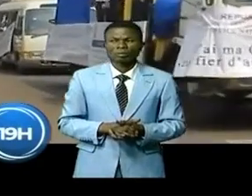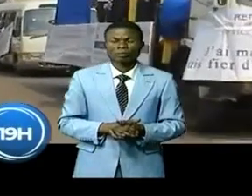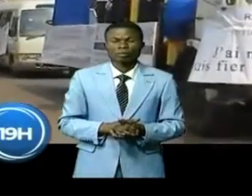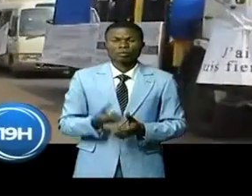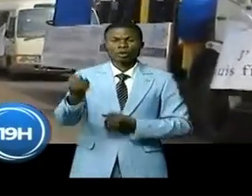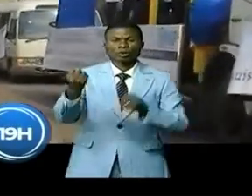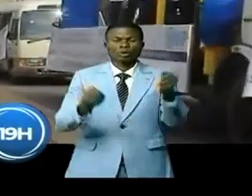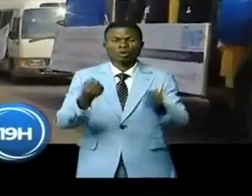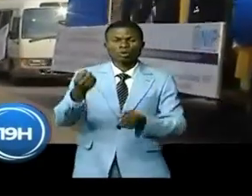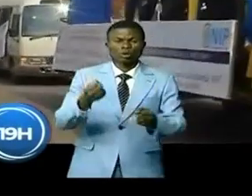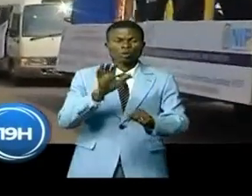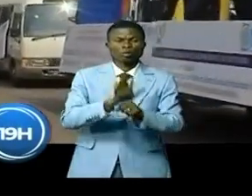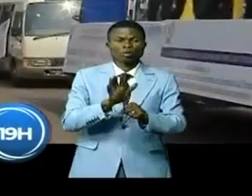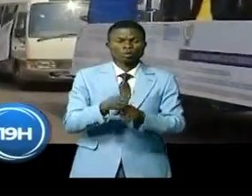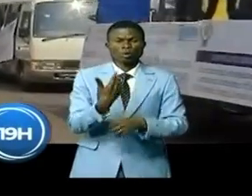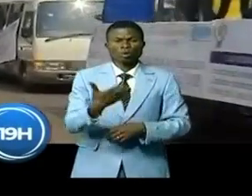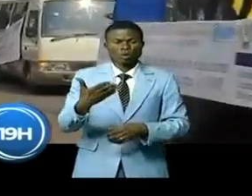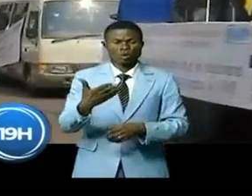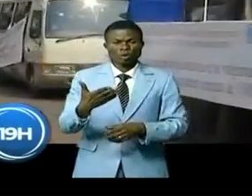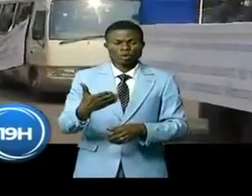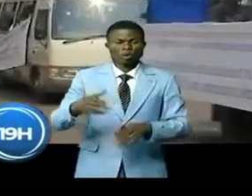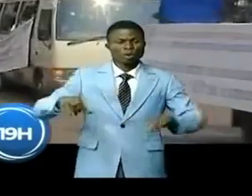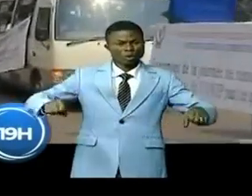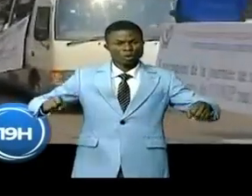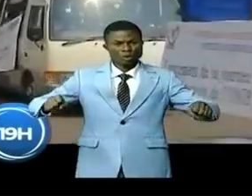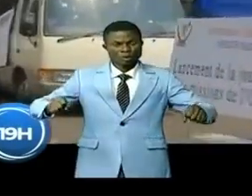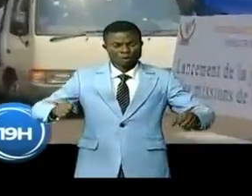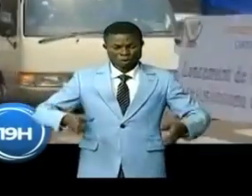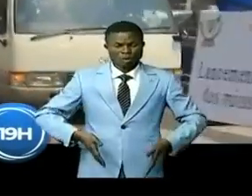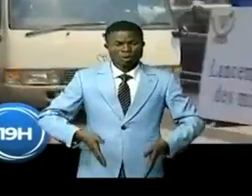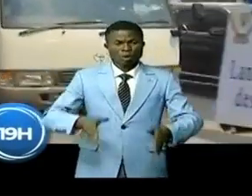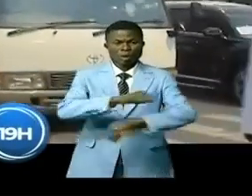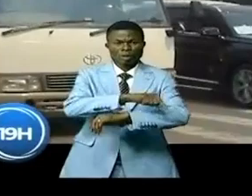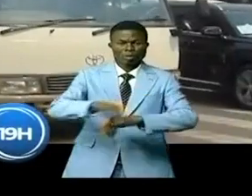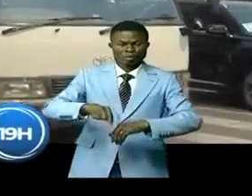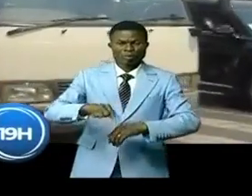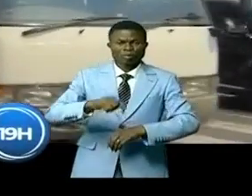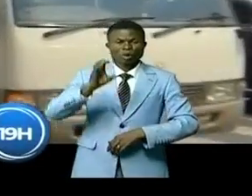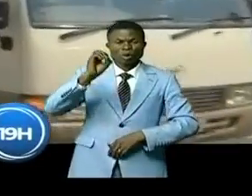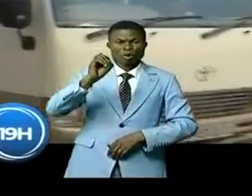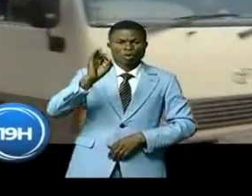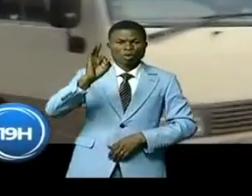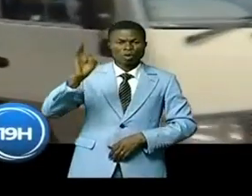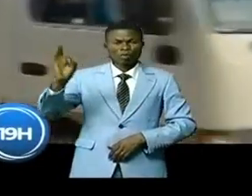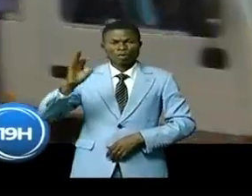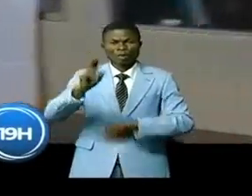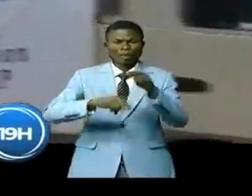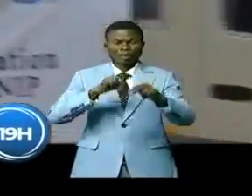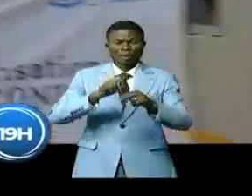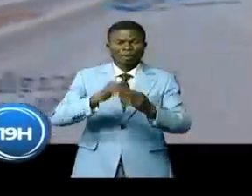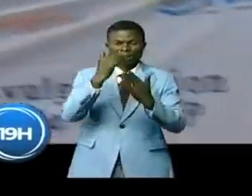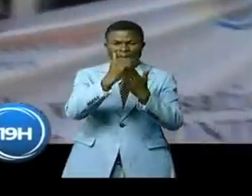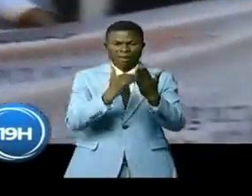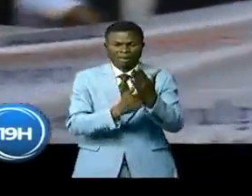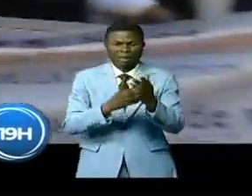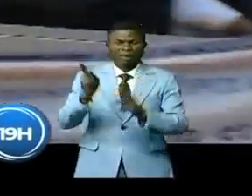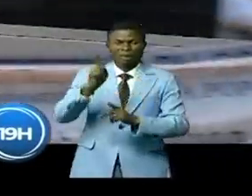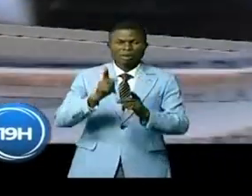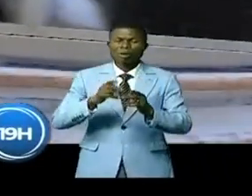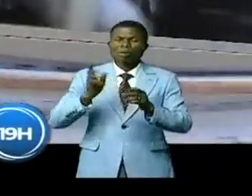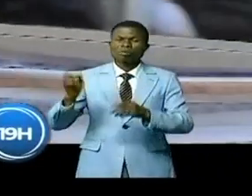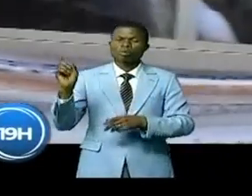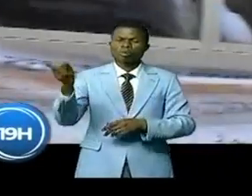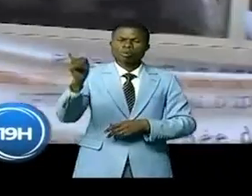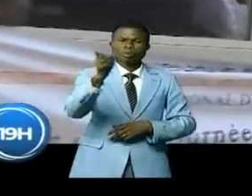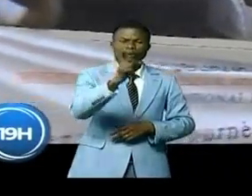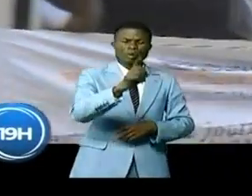Véhicules et autres engins roulants aux empreintes de l'Office national d'identification de la population ont sillonné les grandes artères